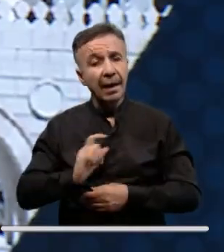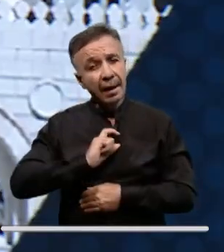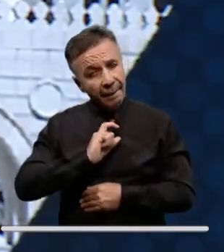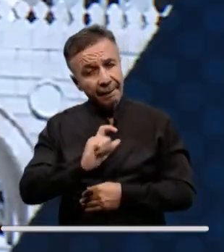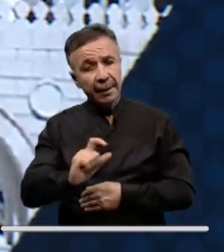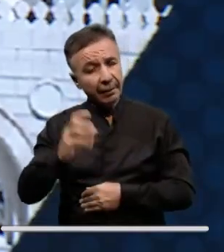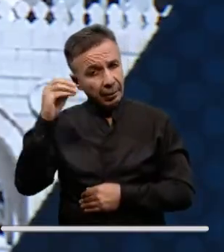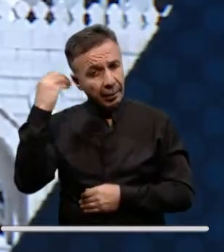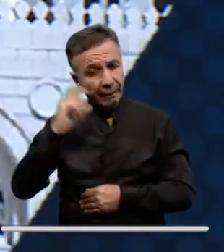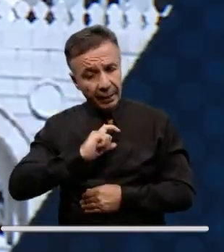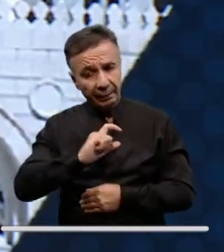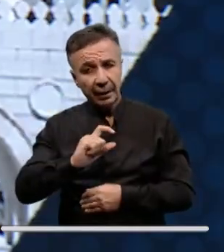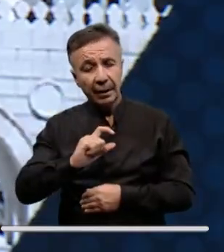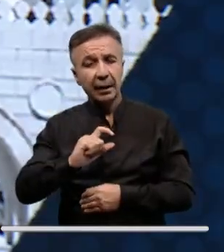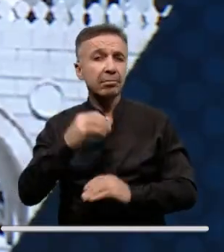halkımıza